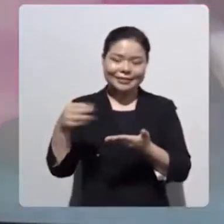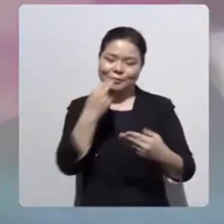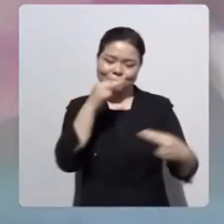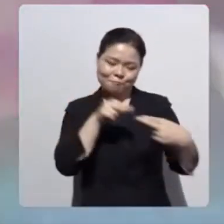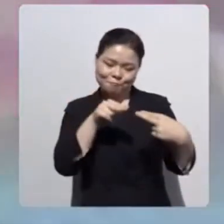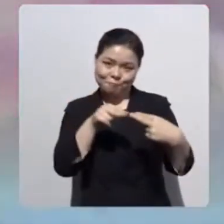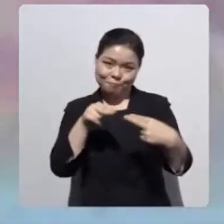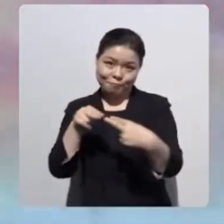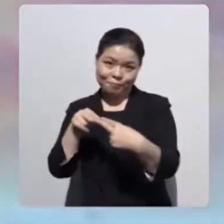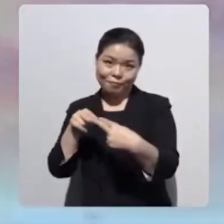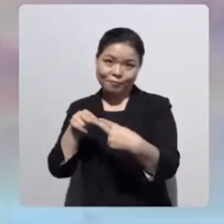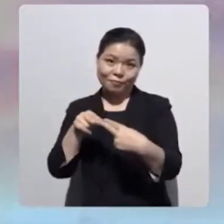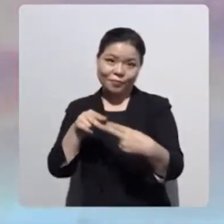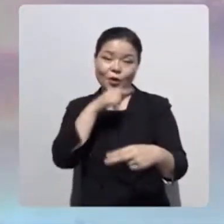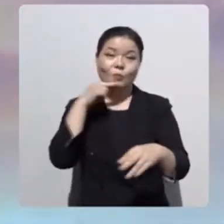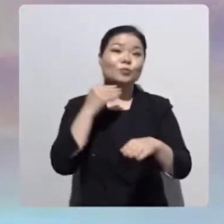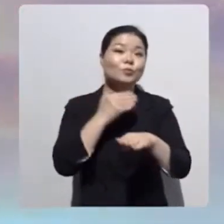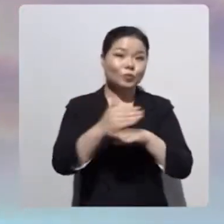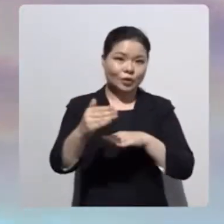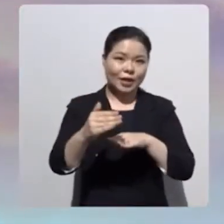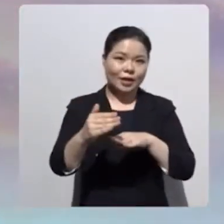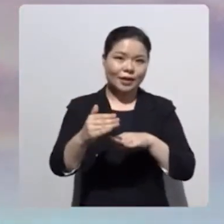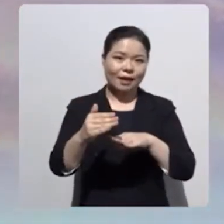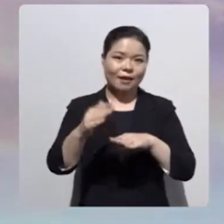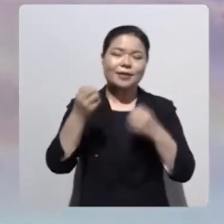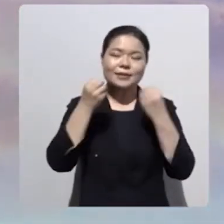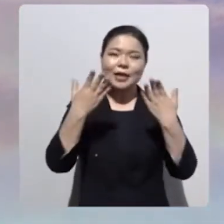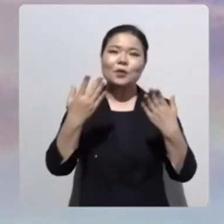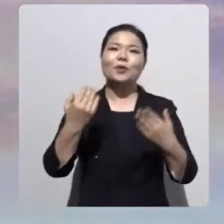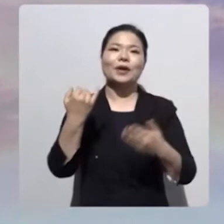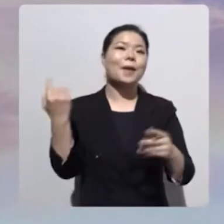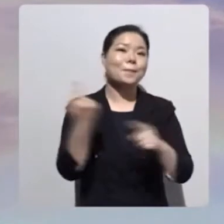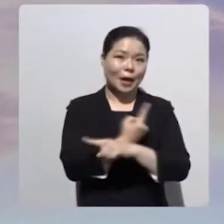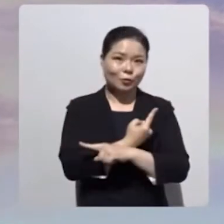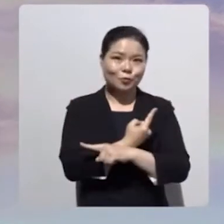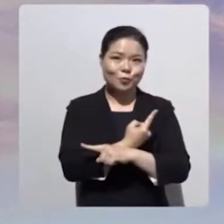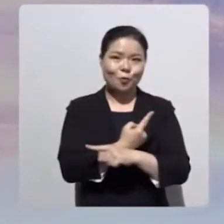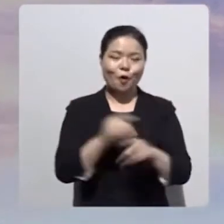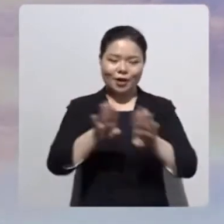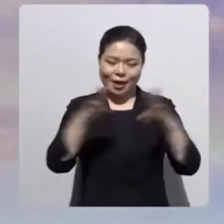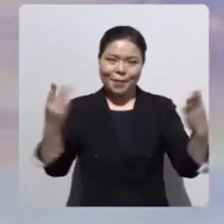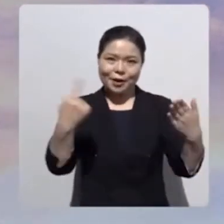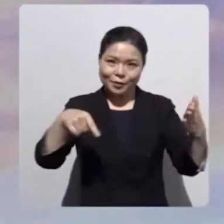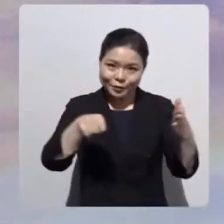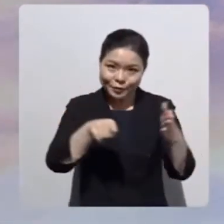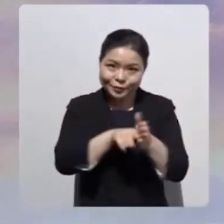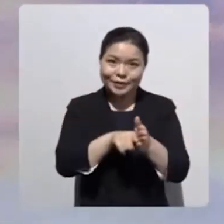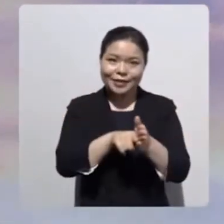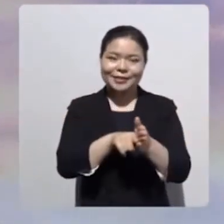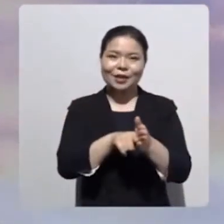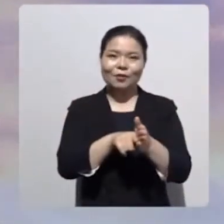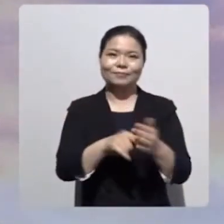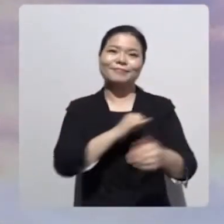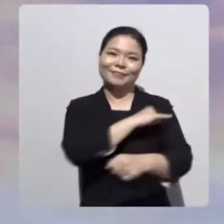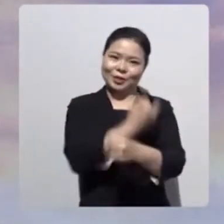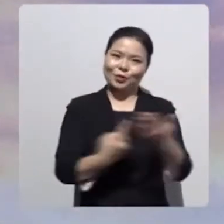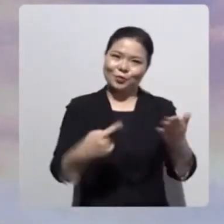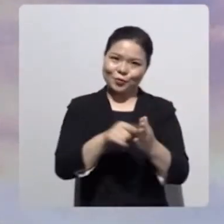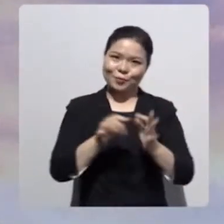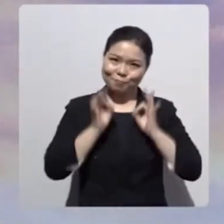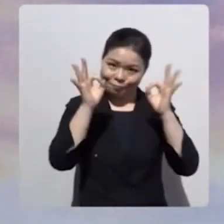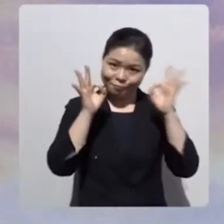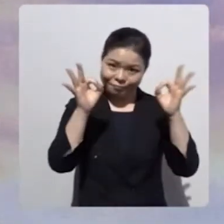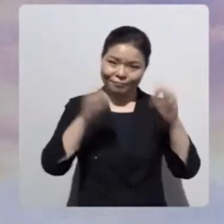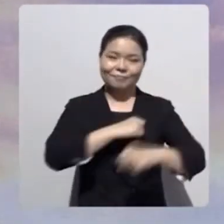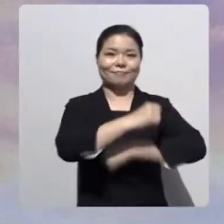하며 북한의 개혁 개방을 통해 북한 주민의 인권 개선을 유도하고